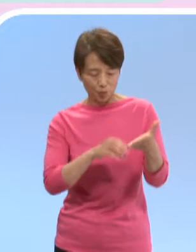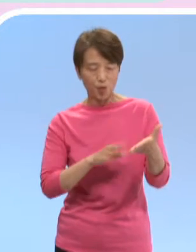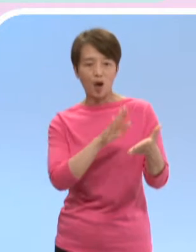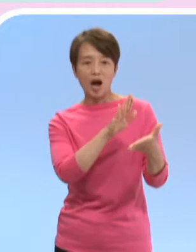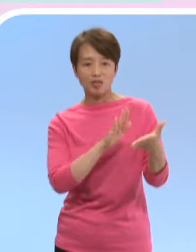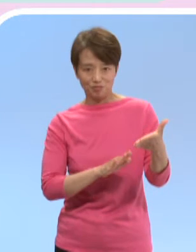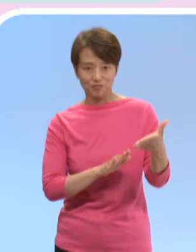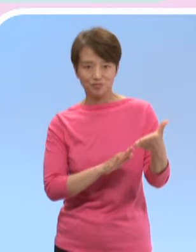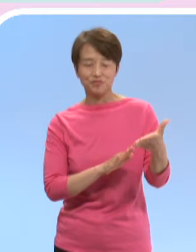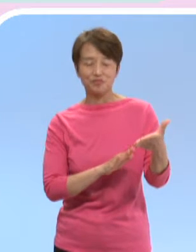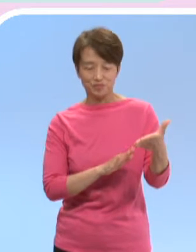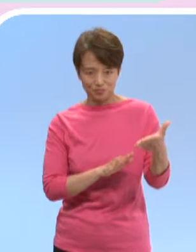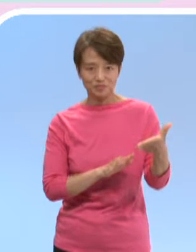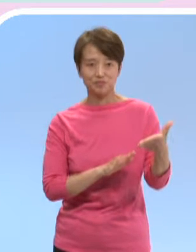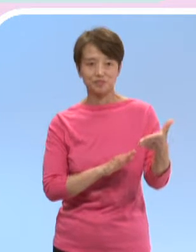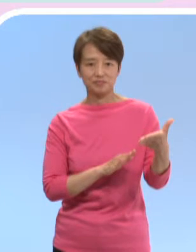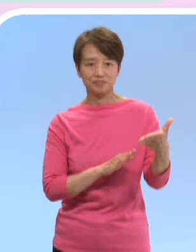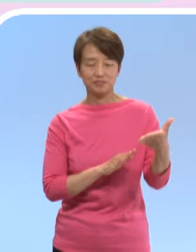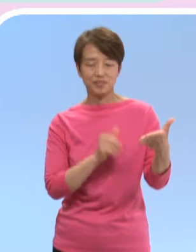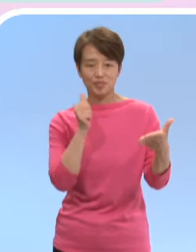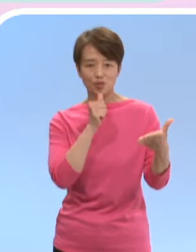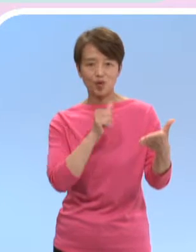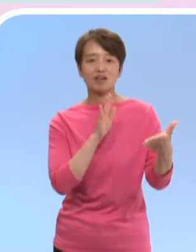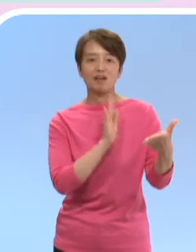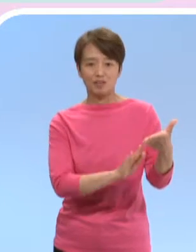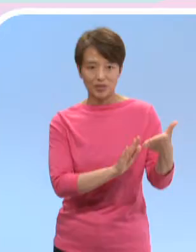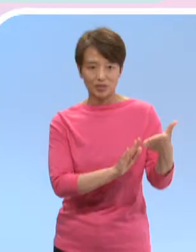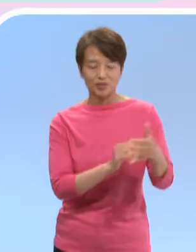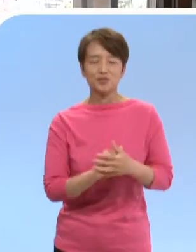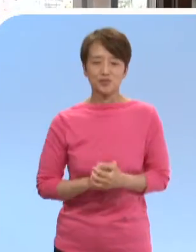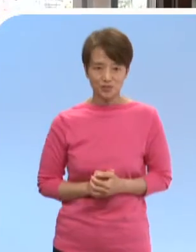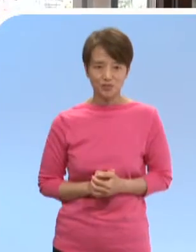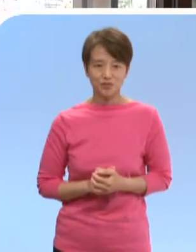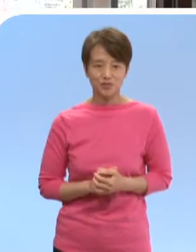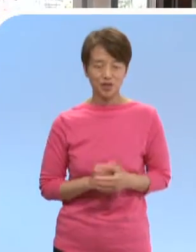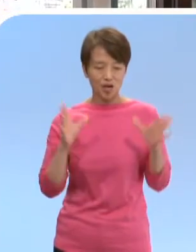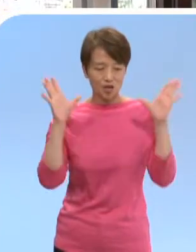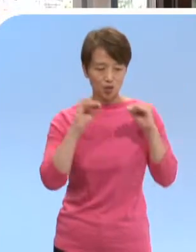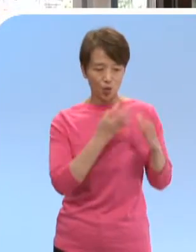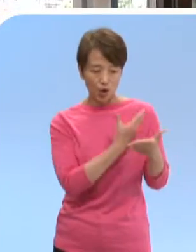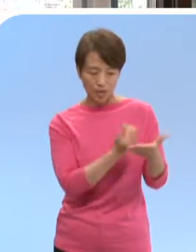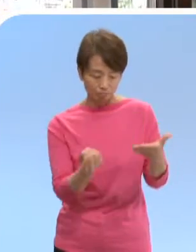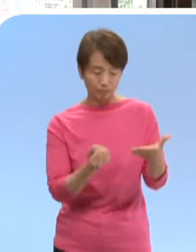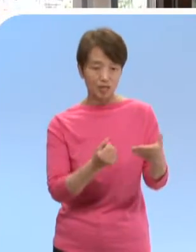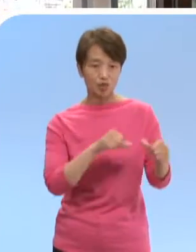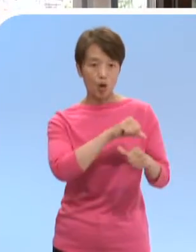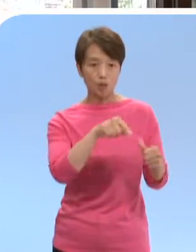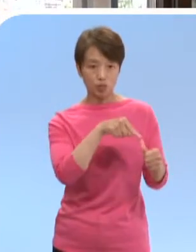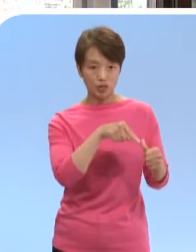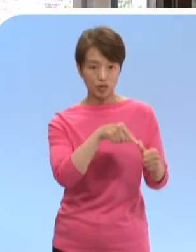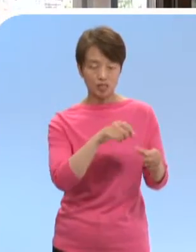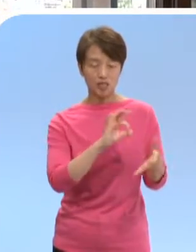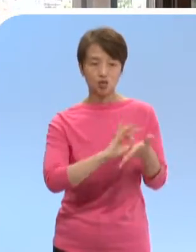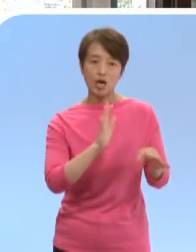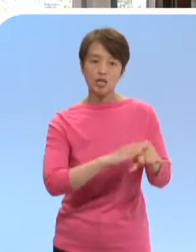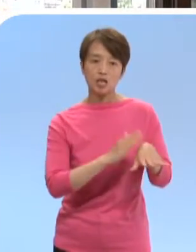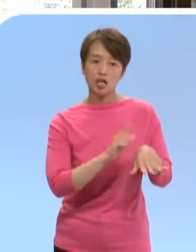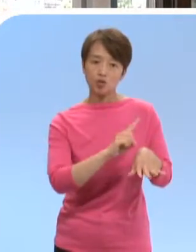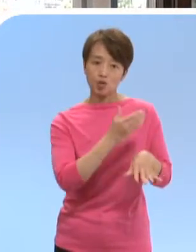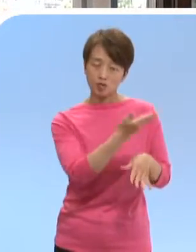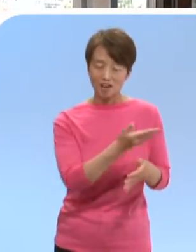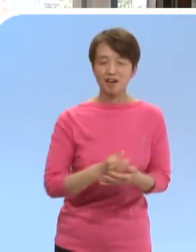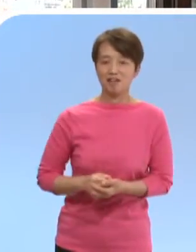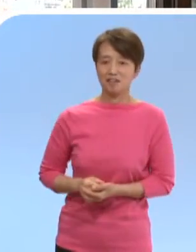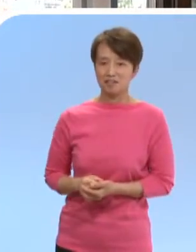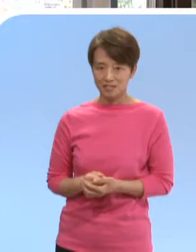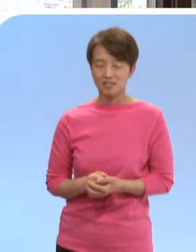であったりとか県産の特産品といったものを情報を紹介していただいてまして、 この情報盛りだくさんなアプリ、皆さんにどういうふうに活用